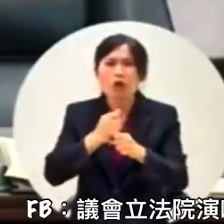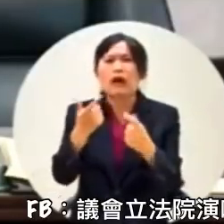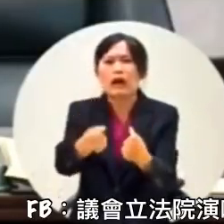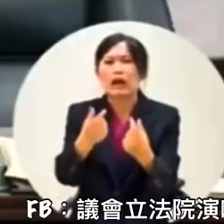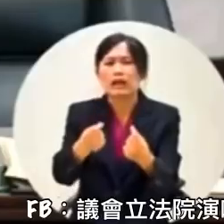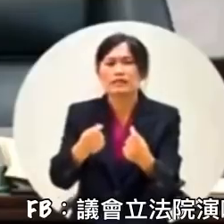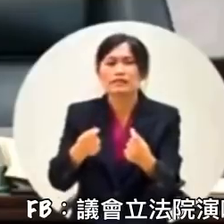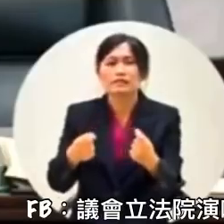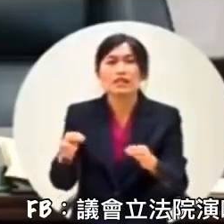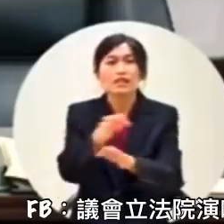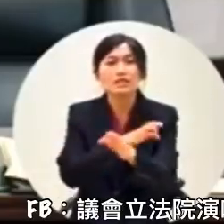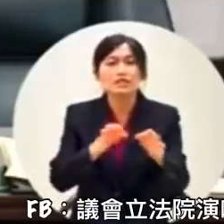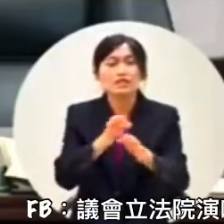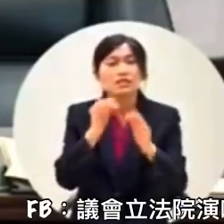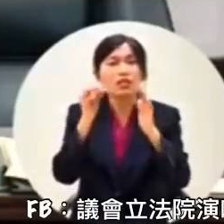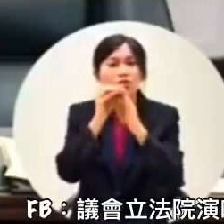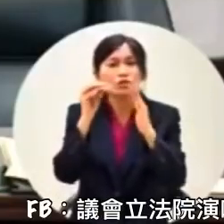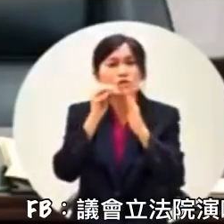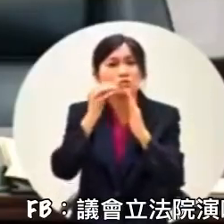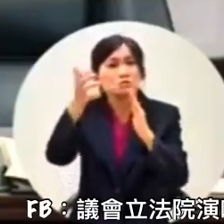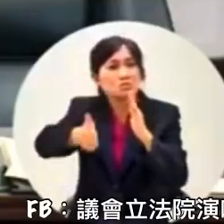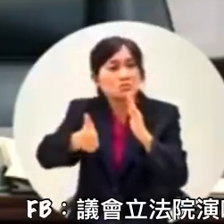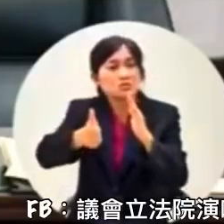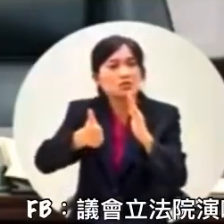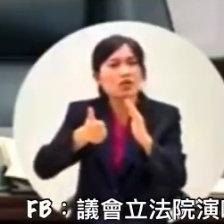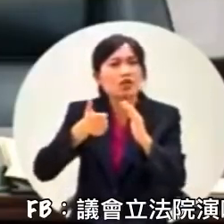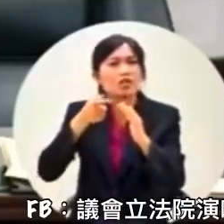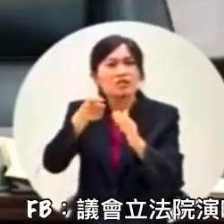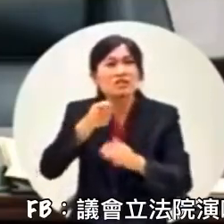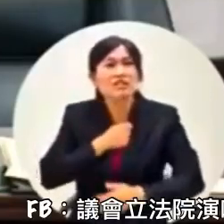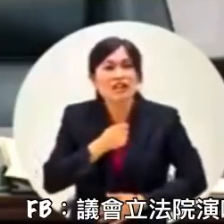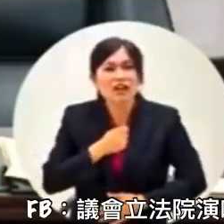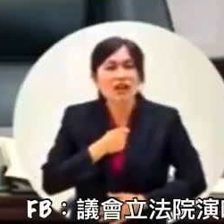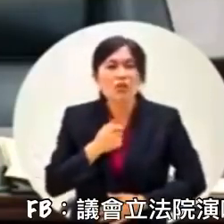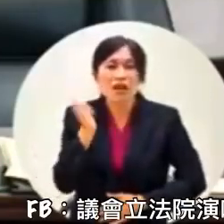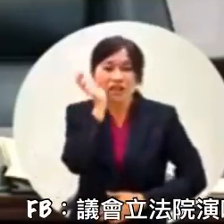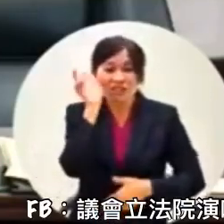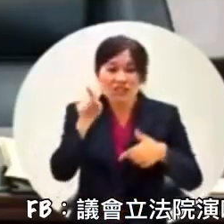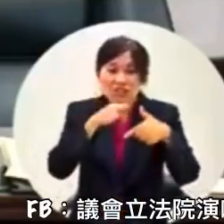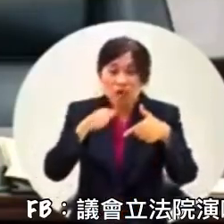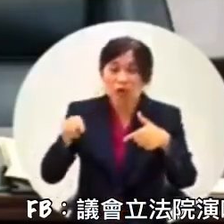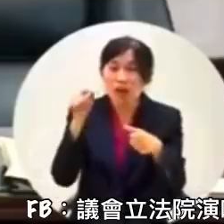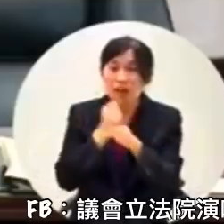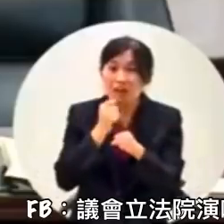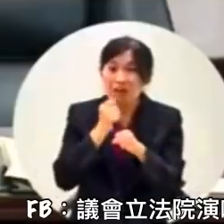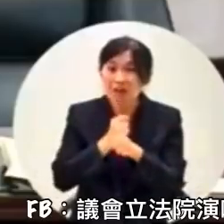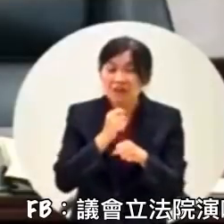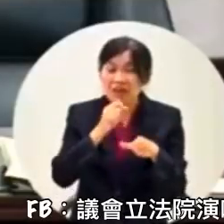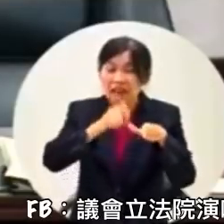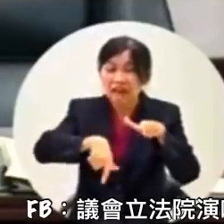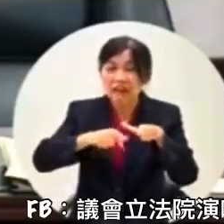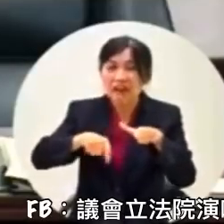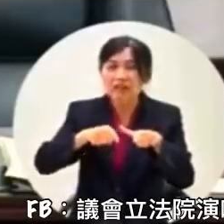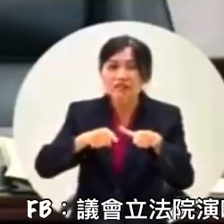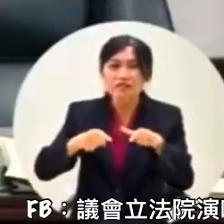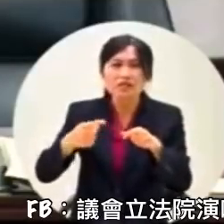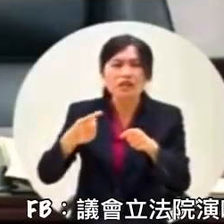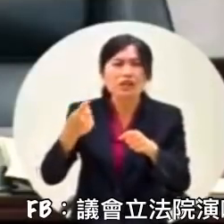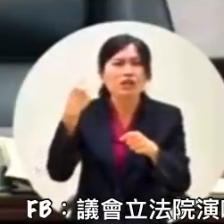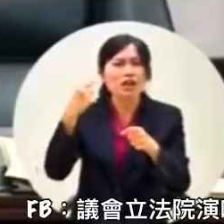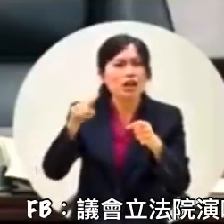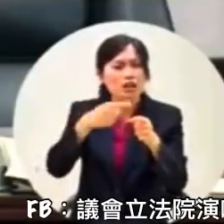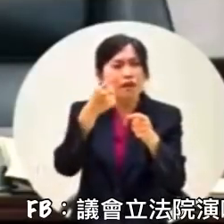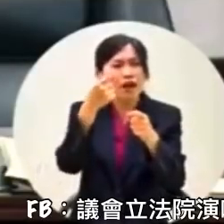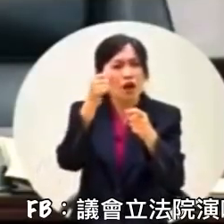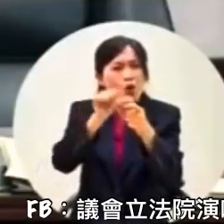财政局局长，你知道吗？我们石化业啊，哈，去前几年105年给我们这